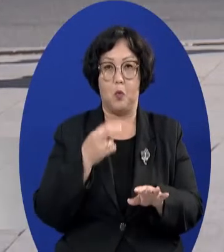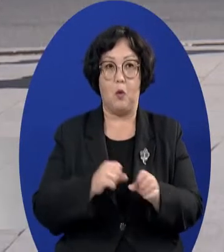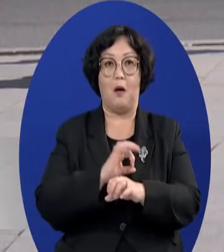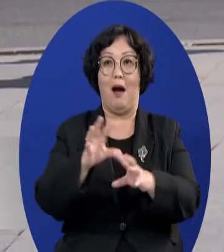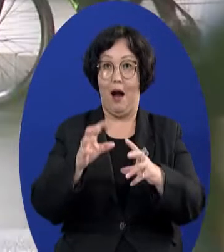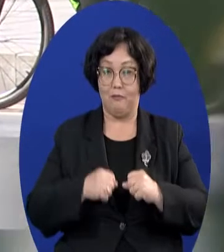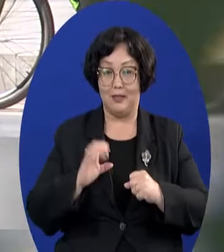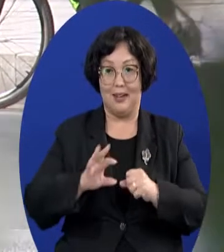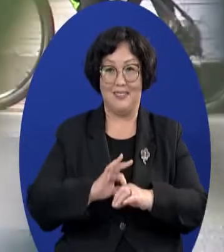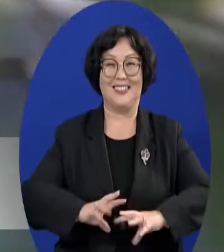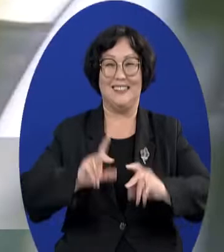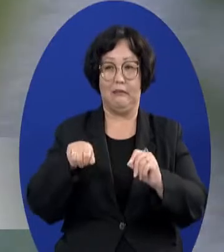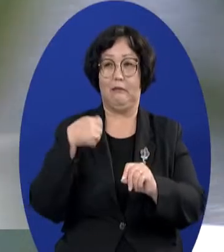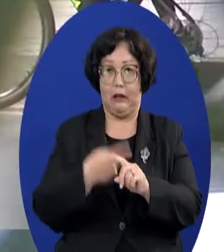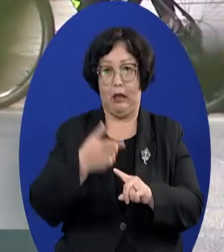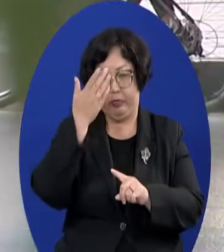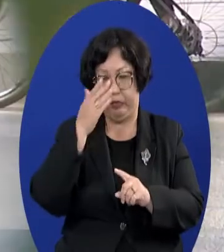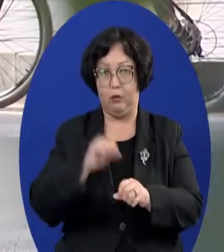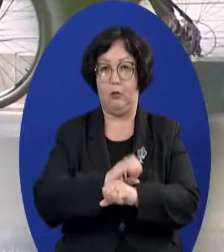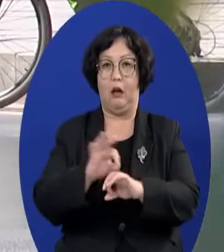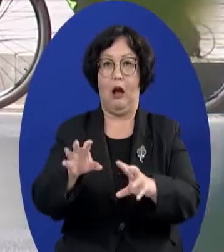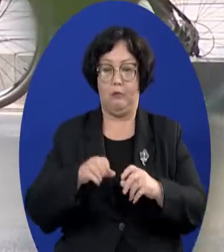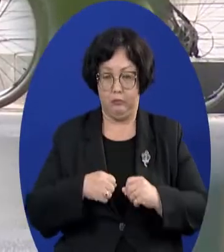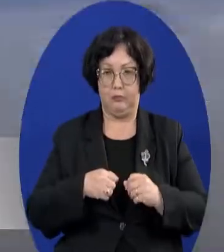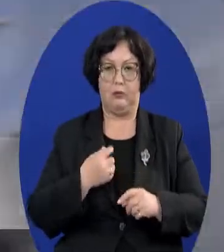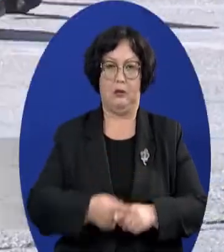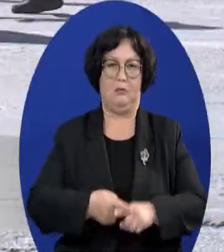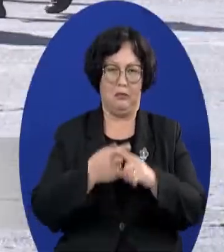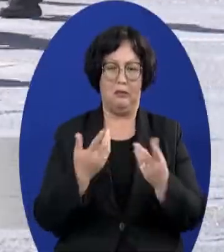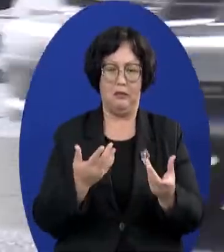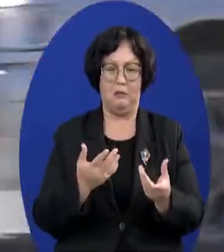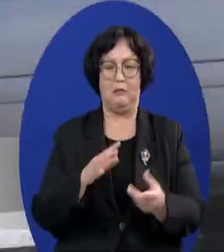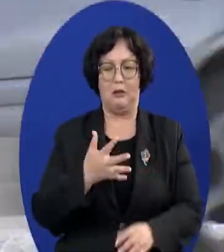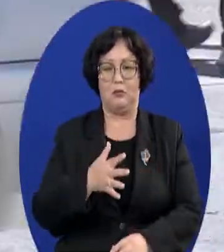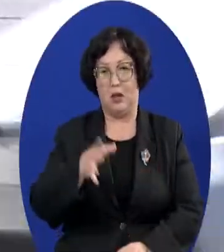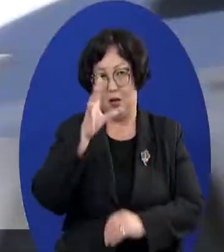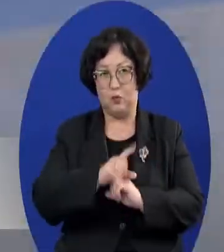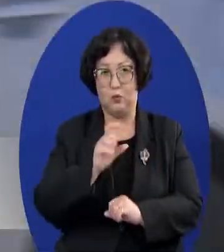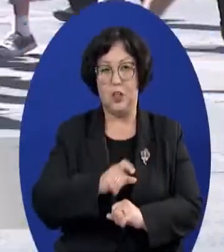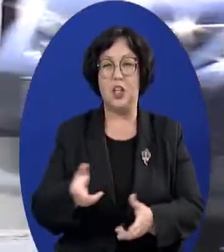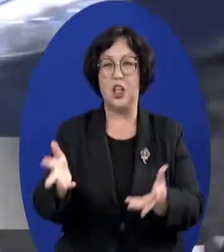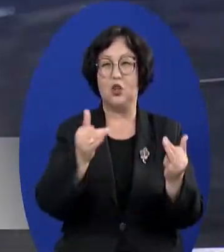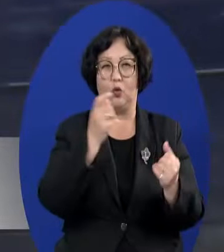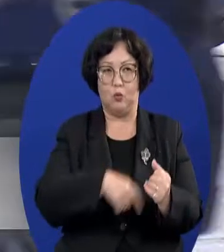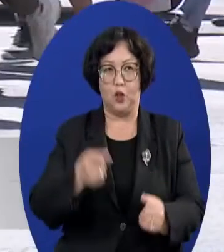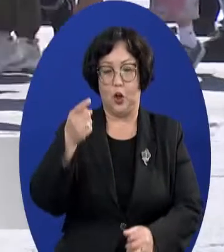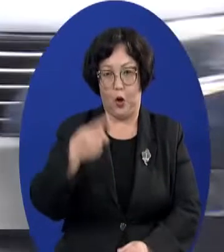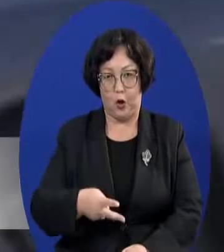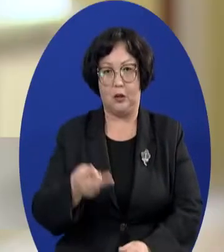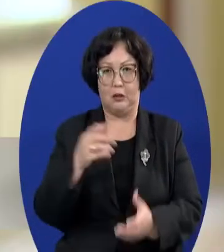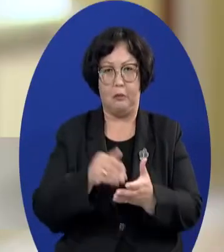эдгэрсэн хүн дахин халдвар авах нь нэмэгдэх төсөөлөл байгаа юм а. Эрдэмтэн судлаачид цаашид хичнээн хүн 2 дахь удаа халдвар авахыг судалж байгаа гэсэн